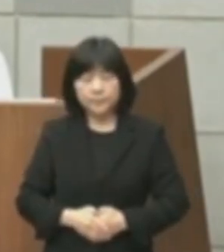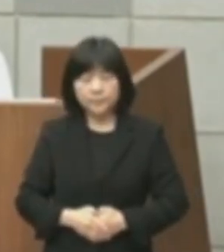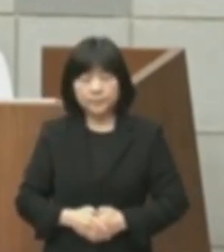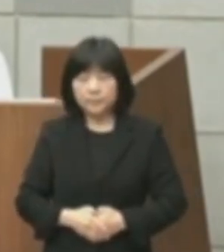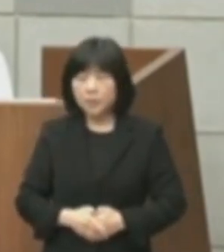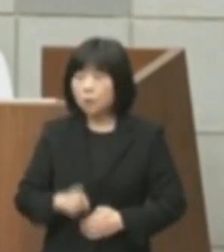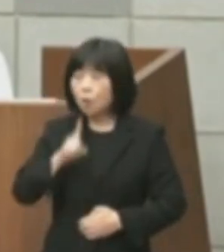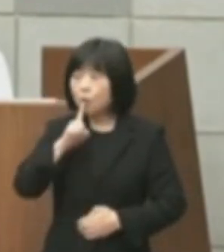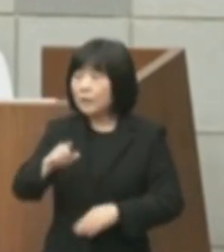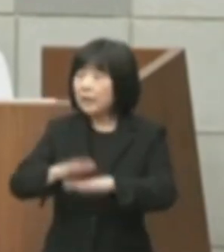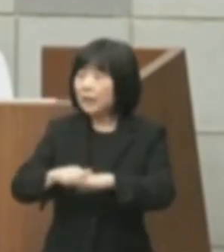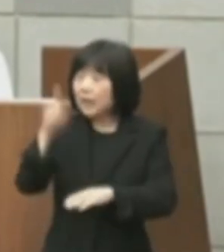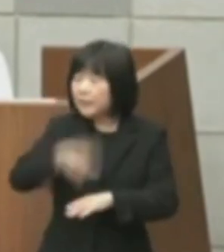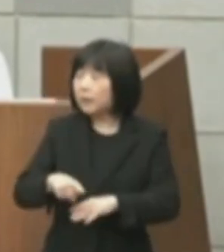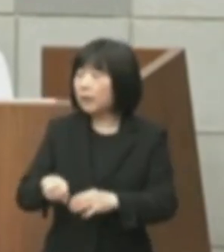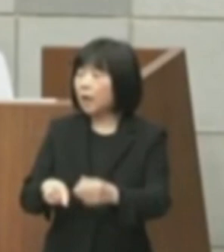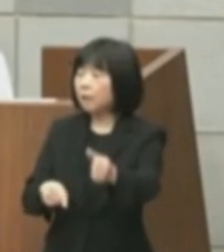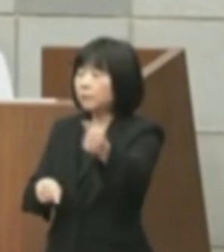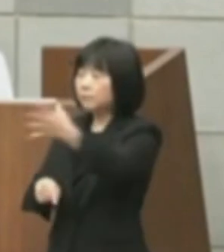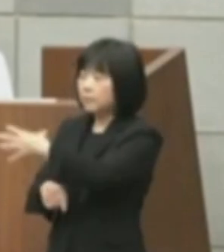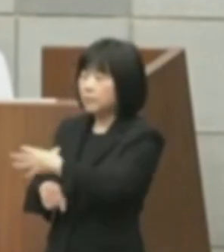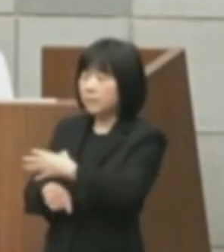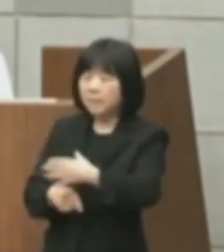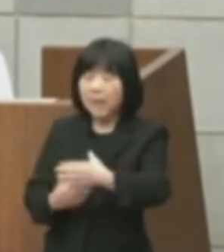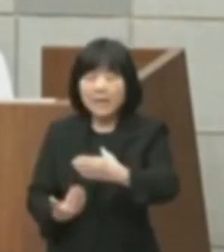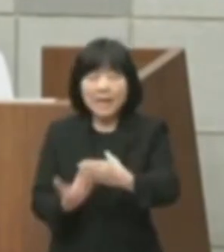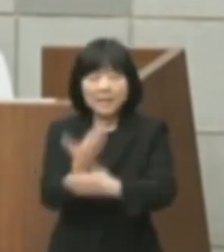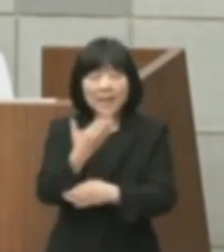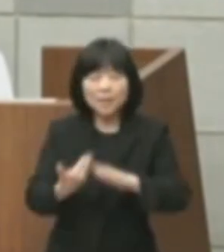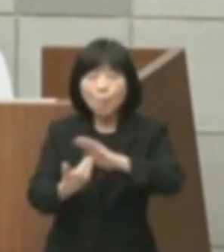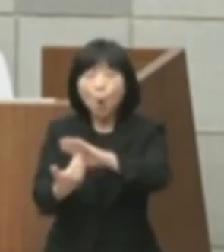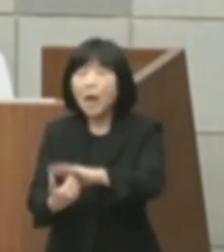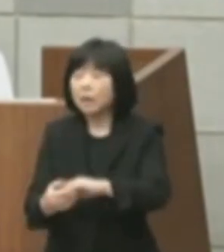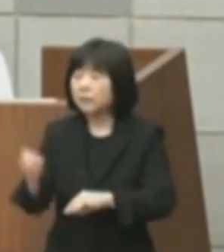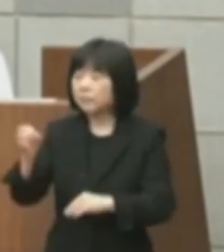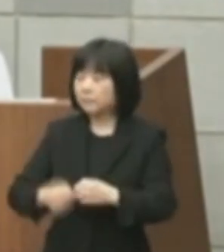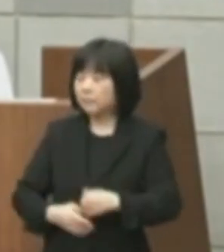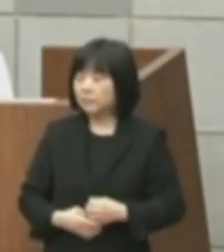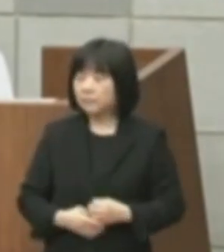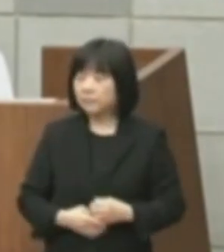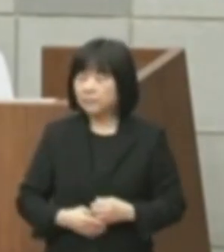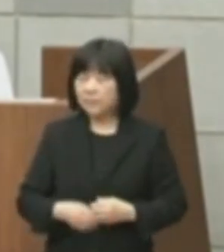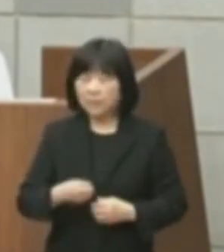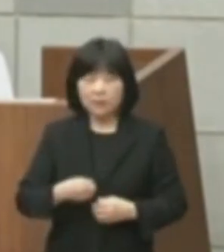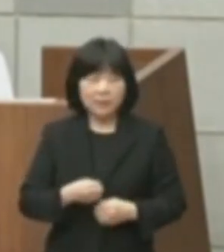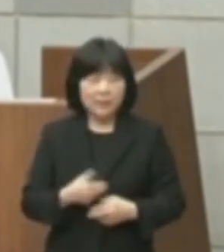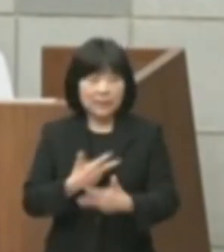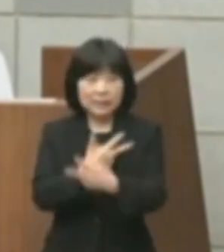次に